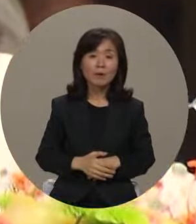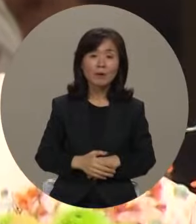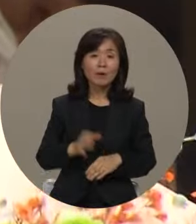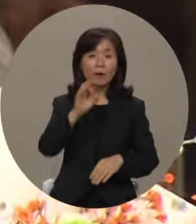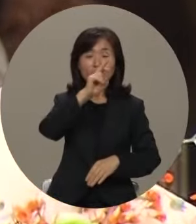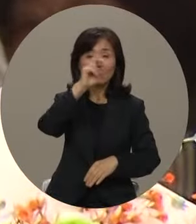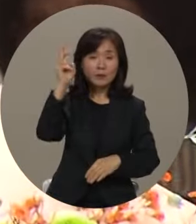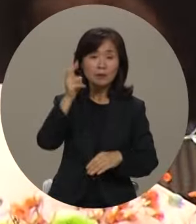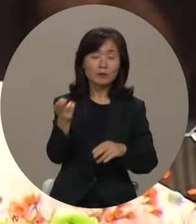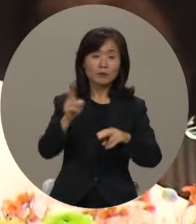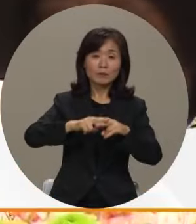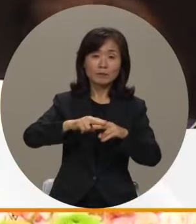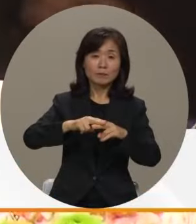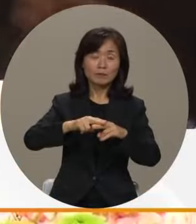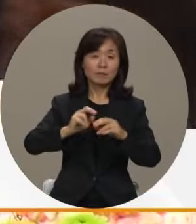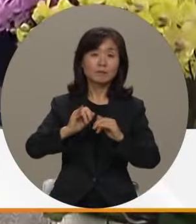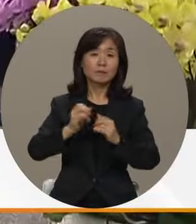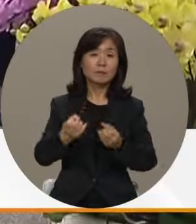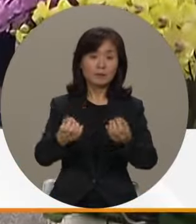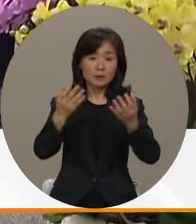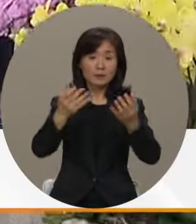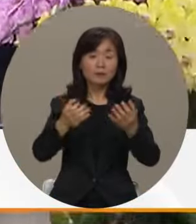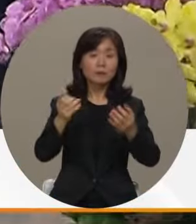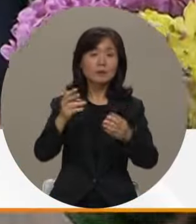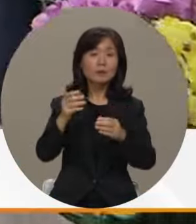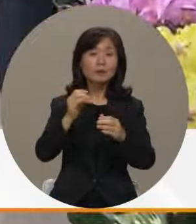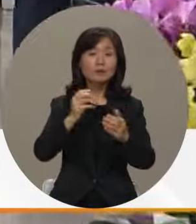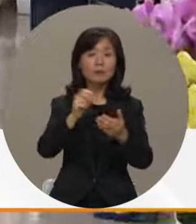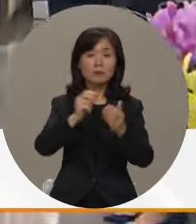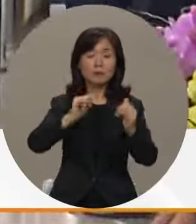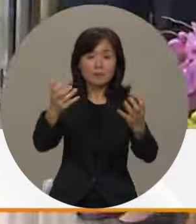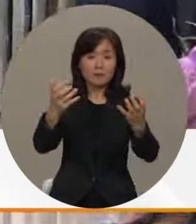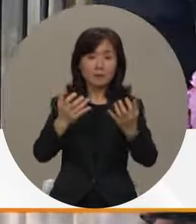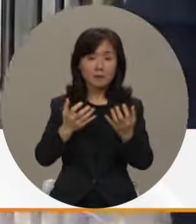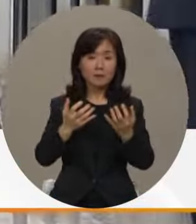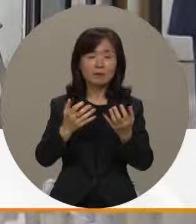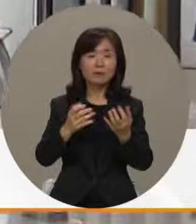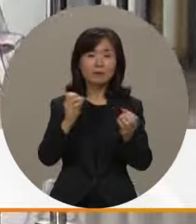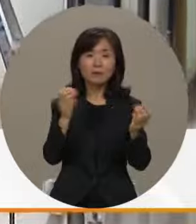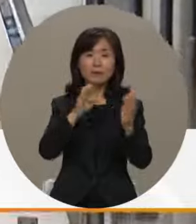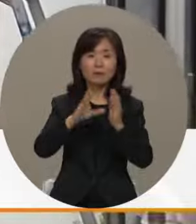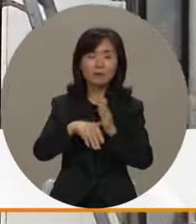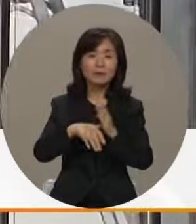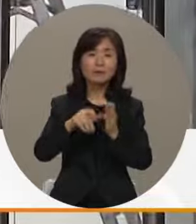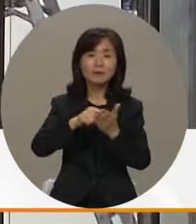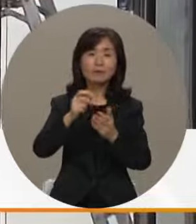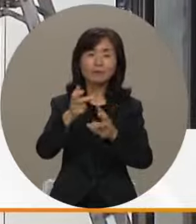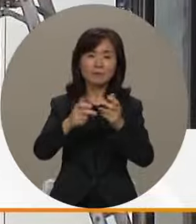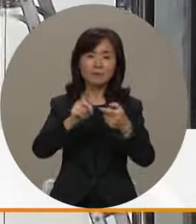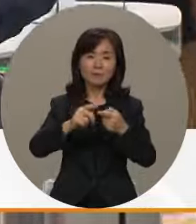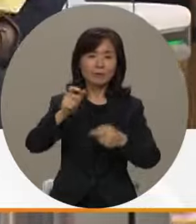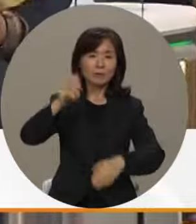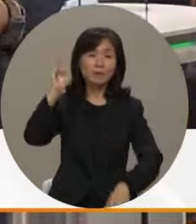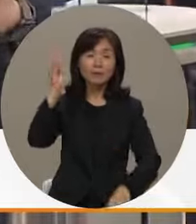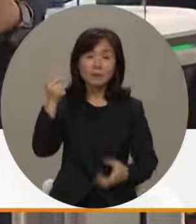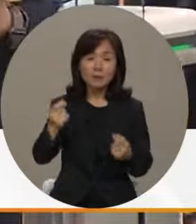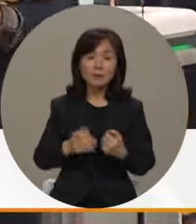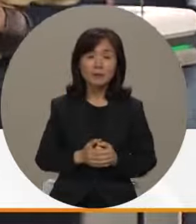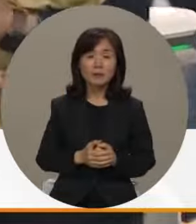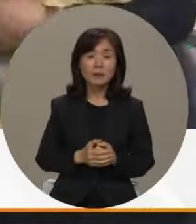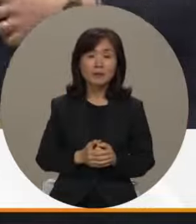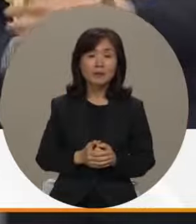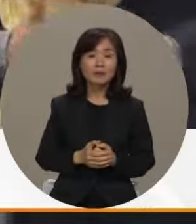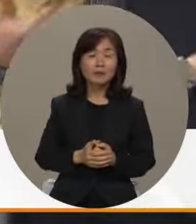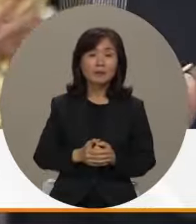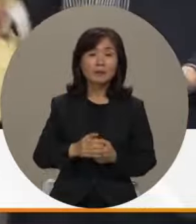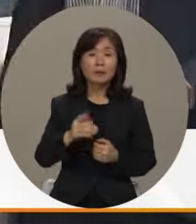오후엔 취임식과 기자간담회에서 핵심 사업을 강조할 것으로 보입니다. 선거 과정에서 서울시교육청